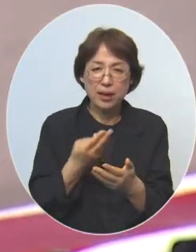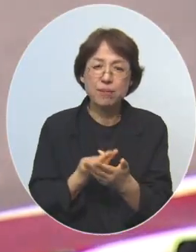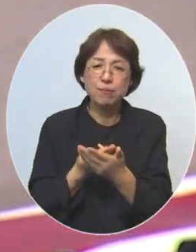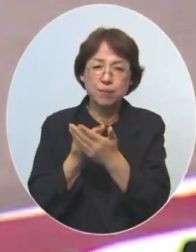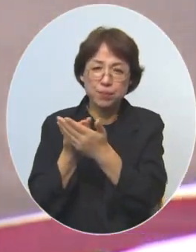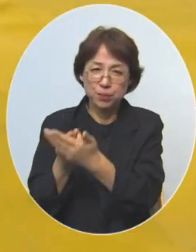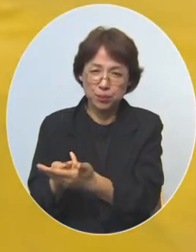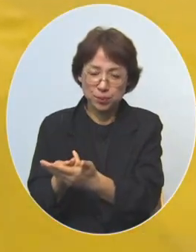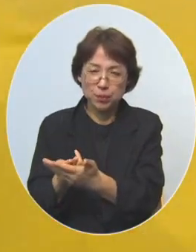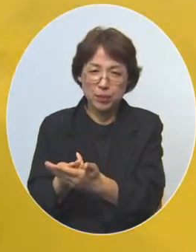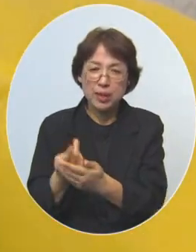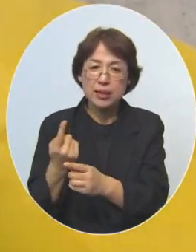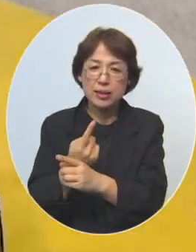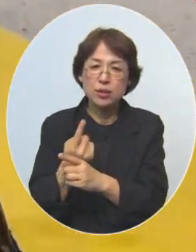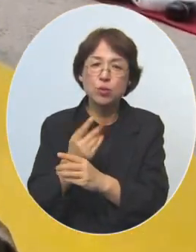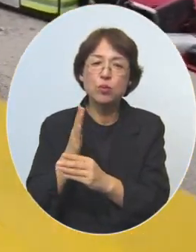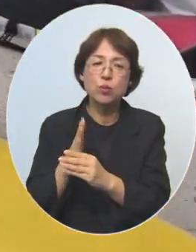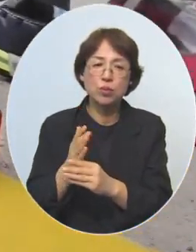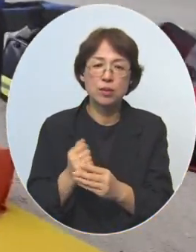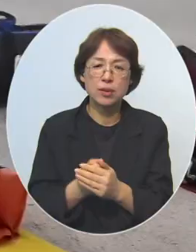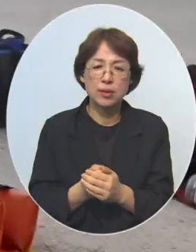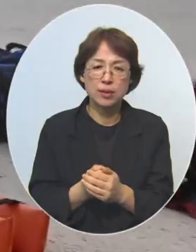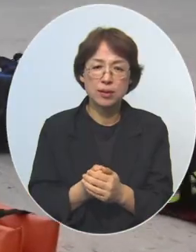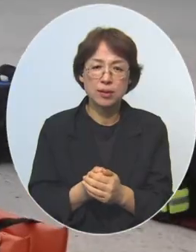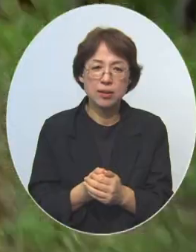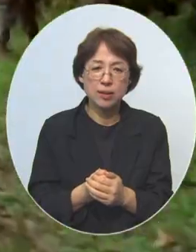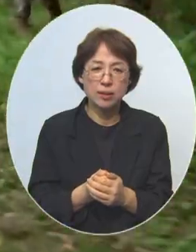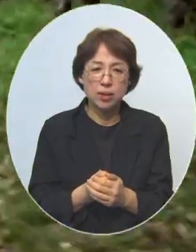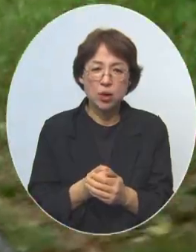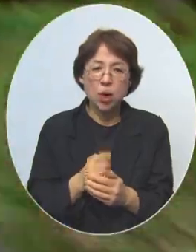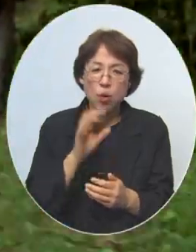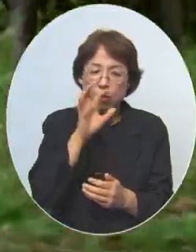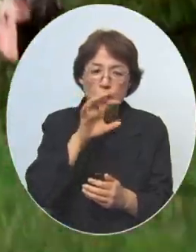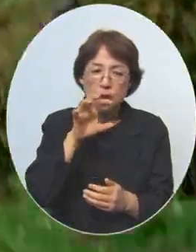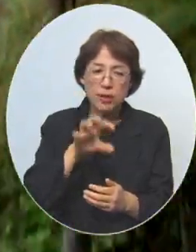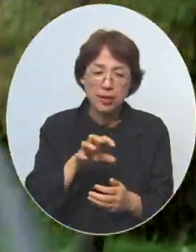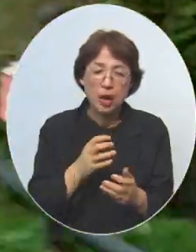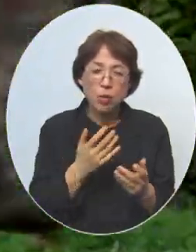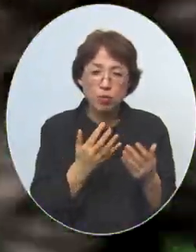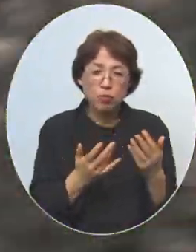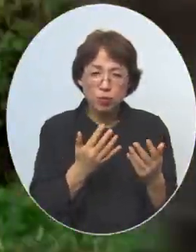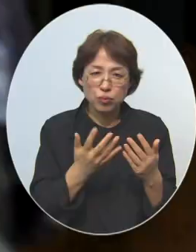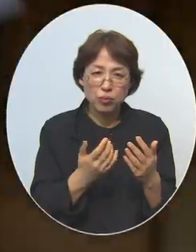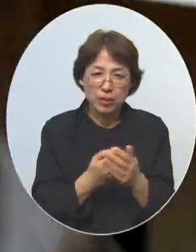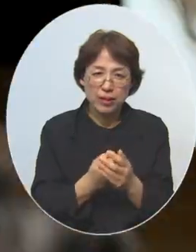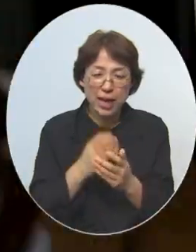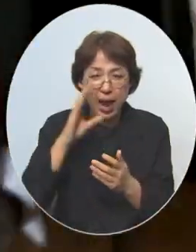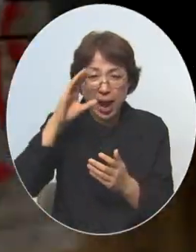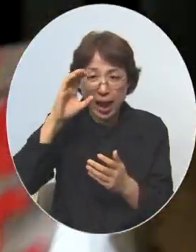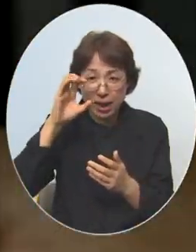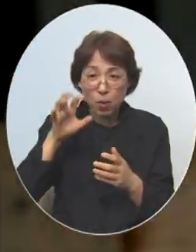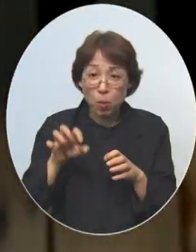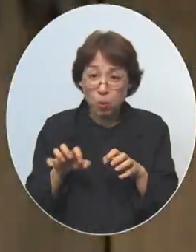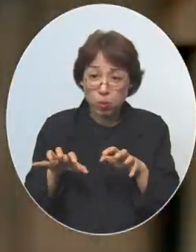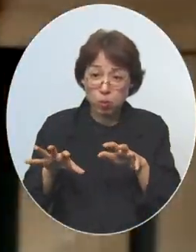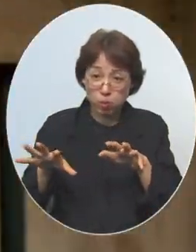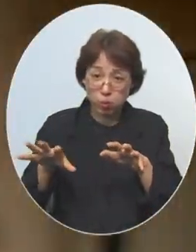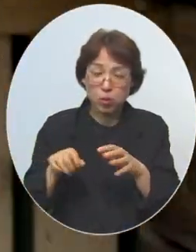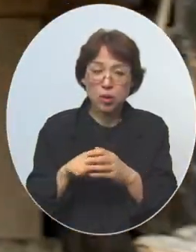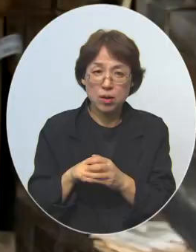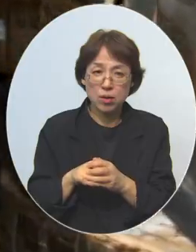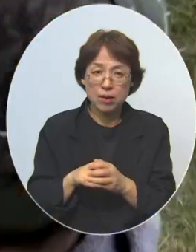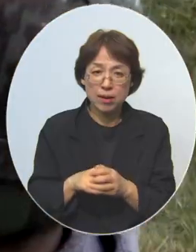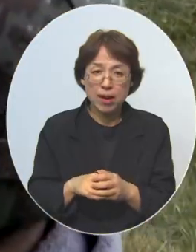후 응급 처치를 진행합니다 승진 훈련장에 난 불이 탄약고로 빠르게 번져 나가자 병사들이 신속히